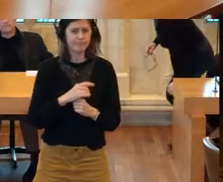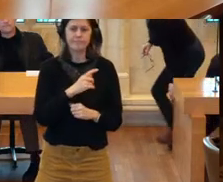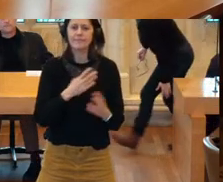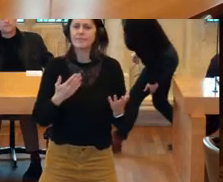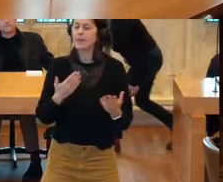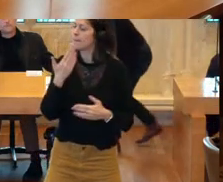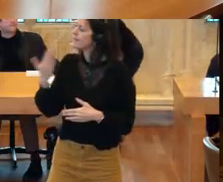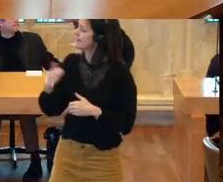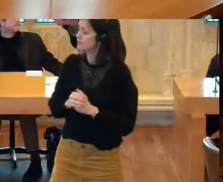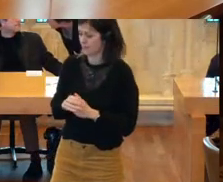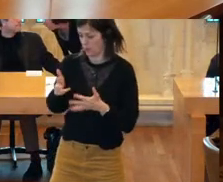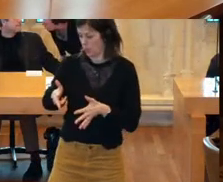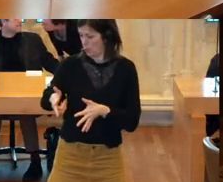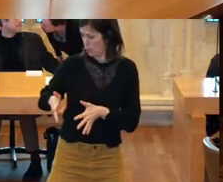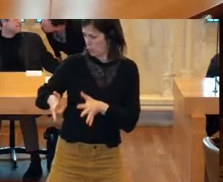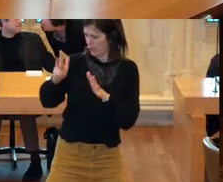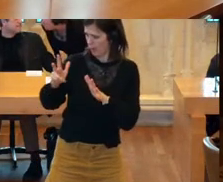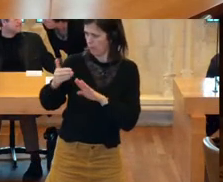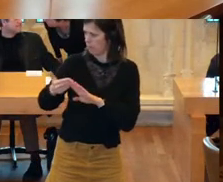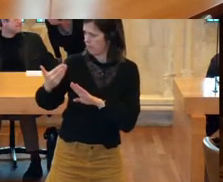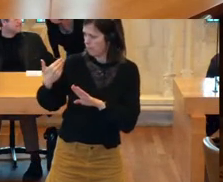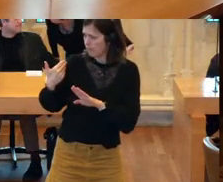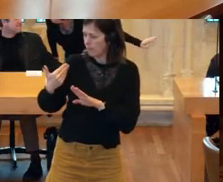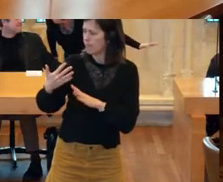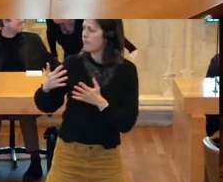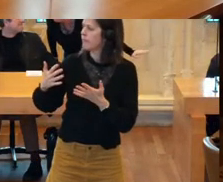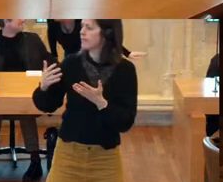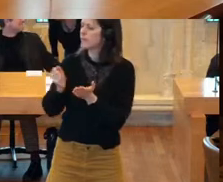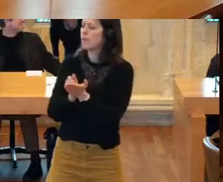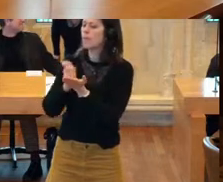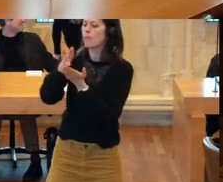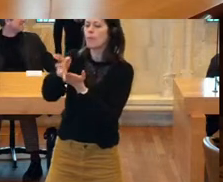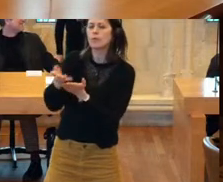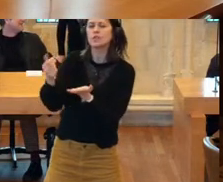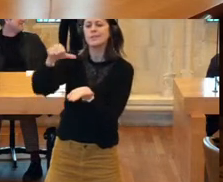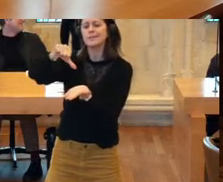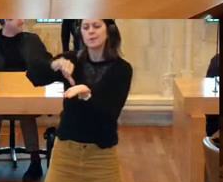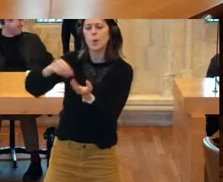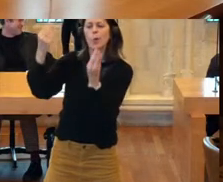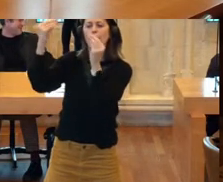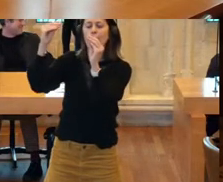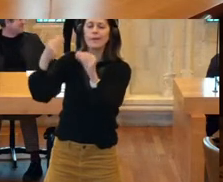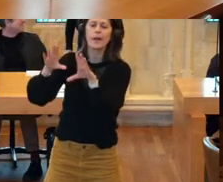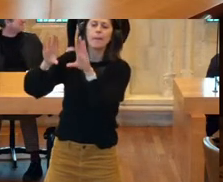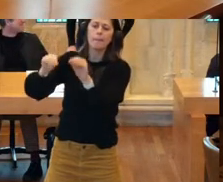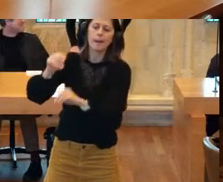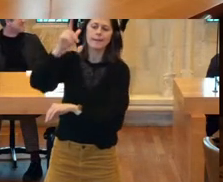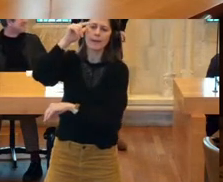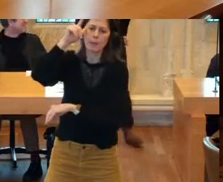Depuis 8 ans maintenant, les débats relatifs à votre projet de centre commercial Place de la République